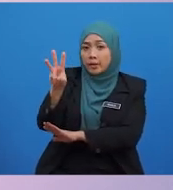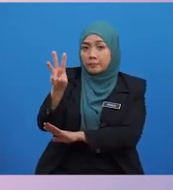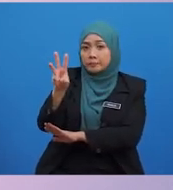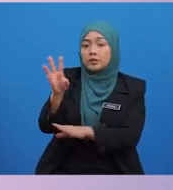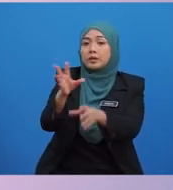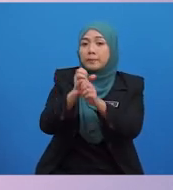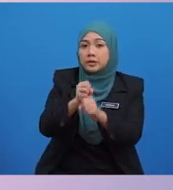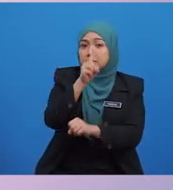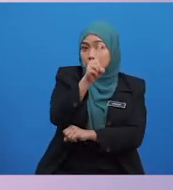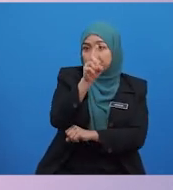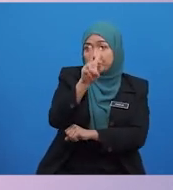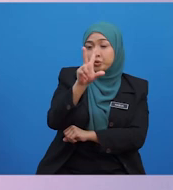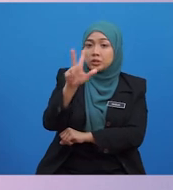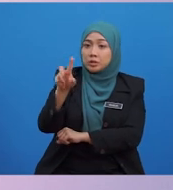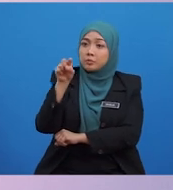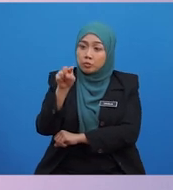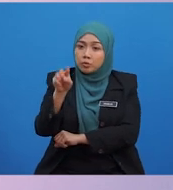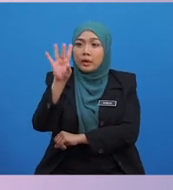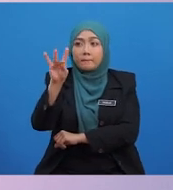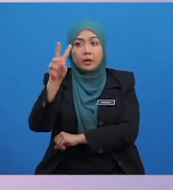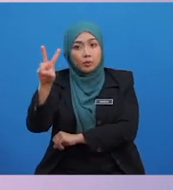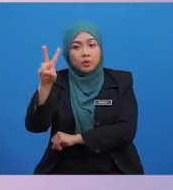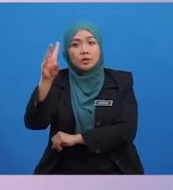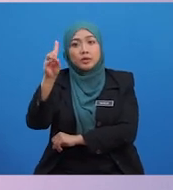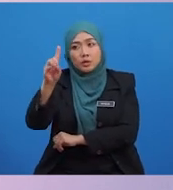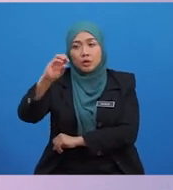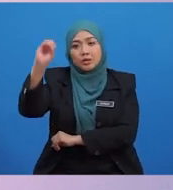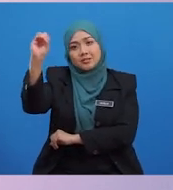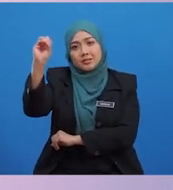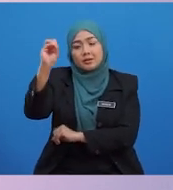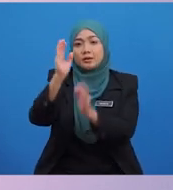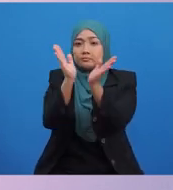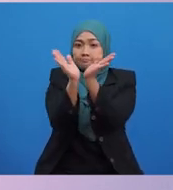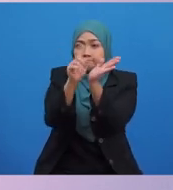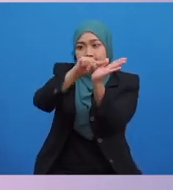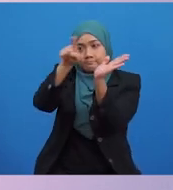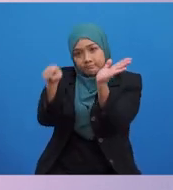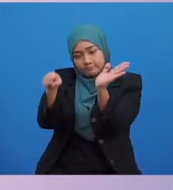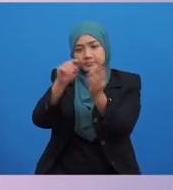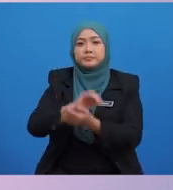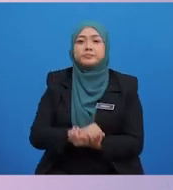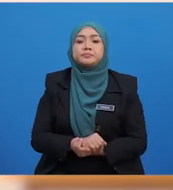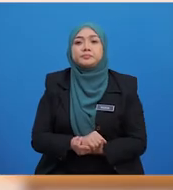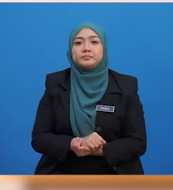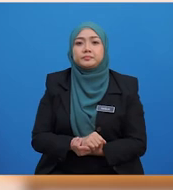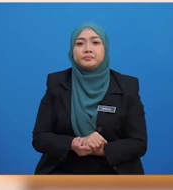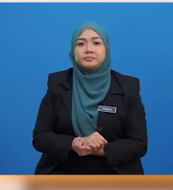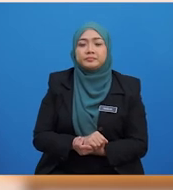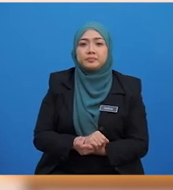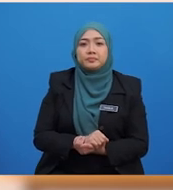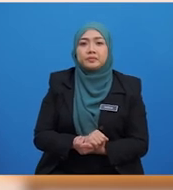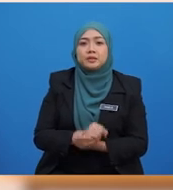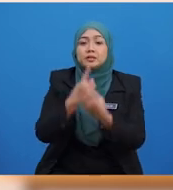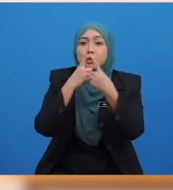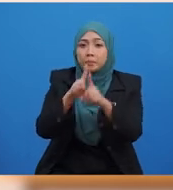82.com bagus stania kepada yang telah mendapat jawaban yang betul tadi Baiklah